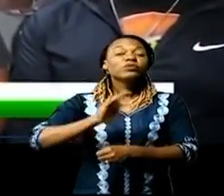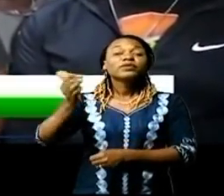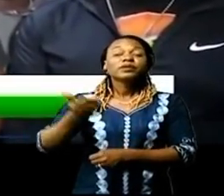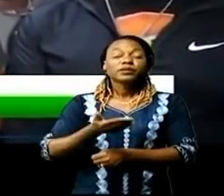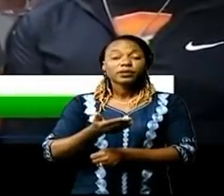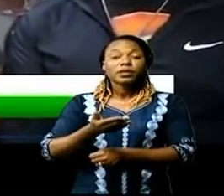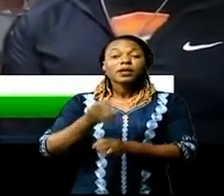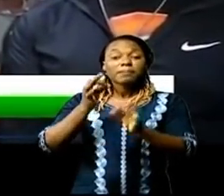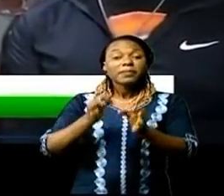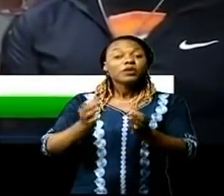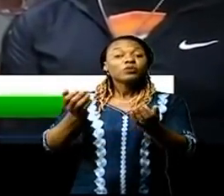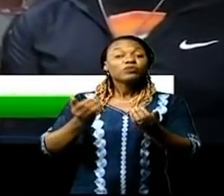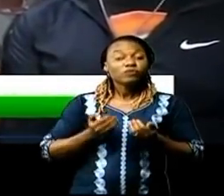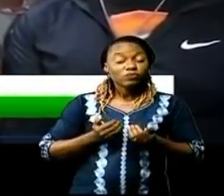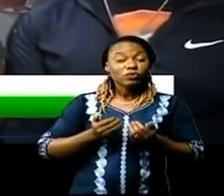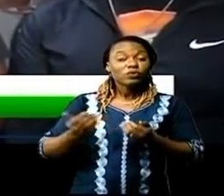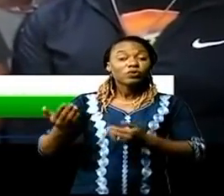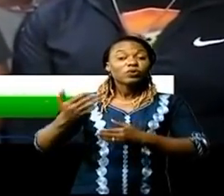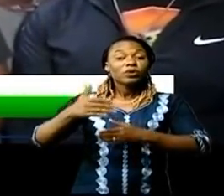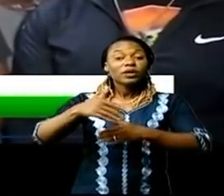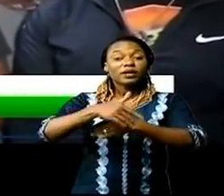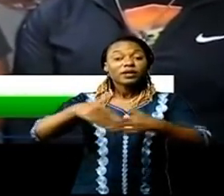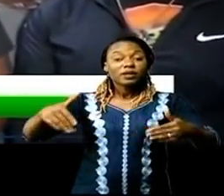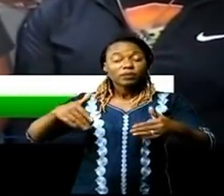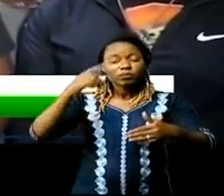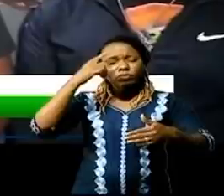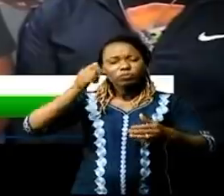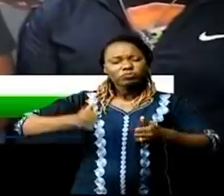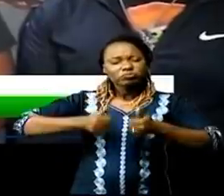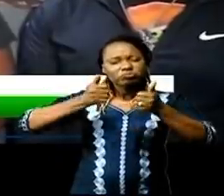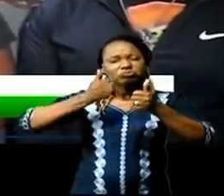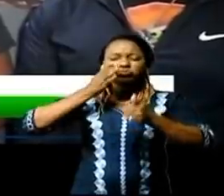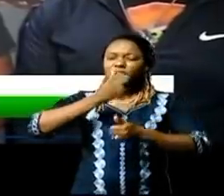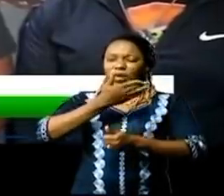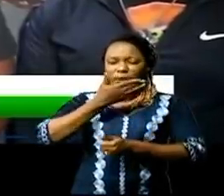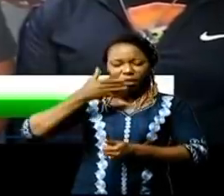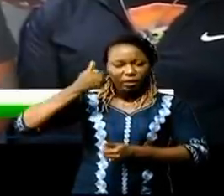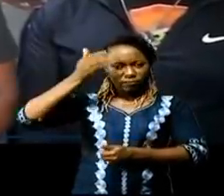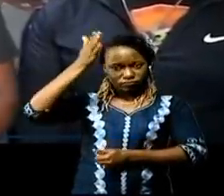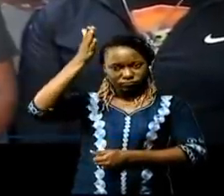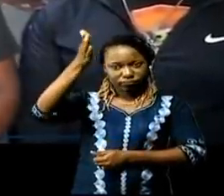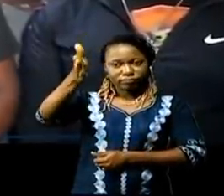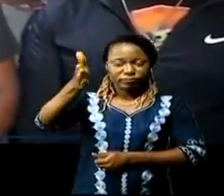Nous voulons l'unité pour notre bien-être.